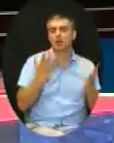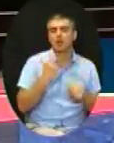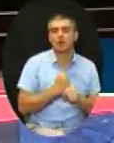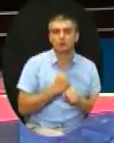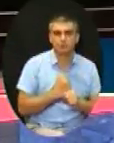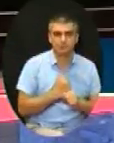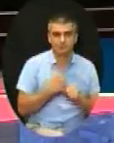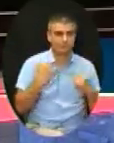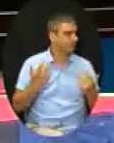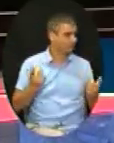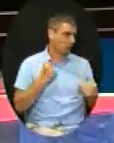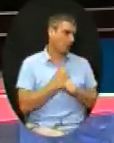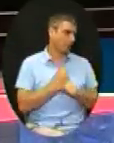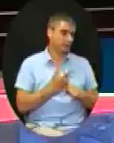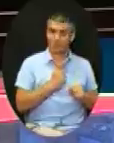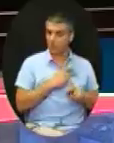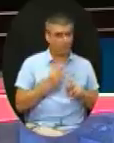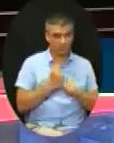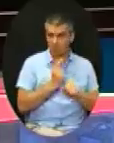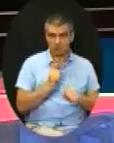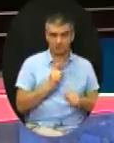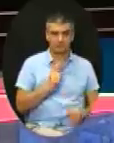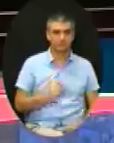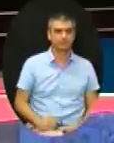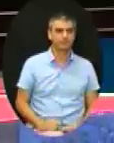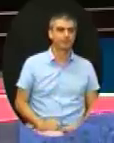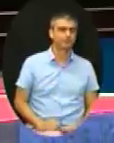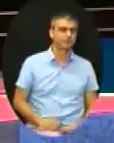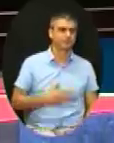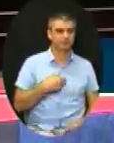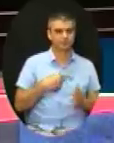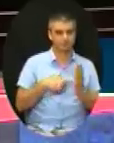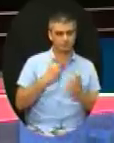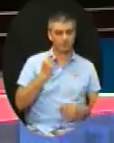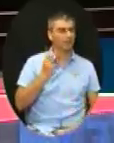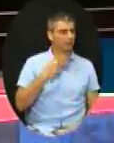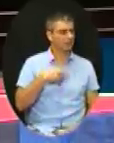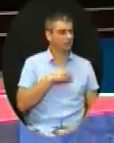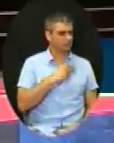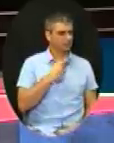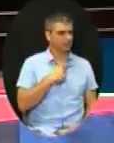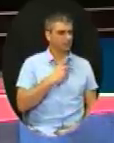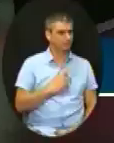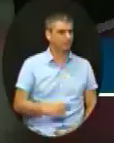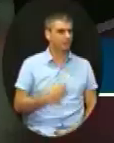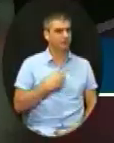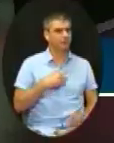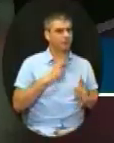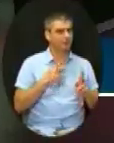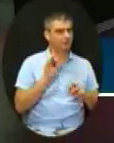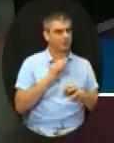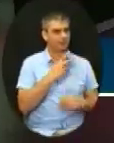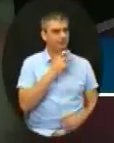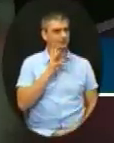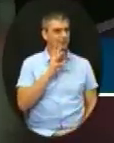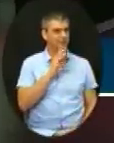נעשה. כרגע... זה לא נעשה. לא רק שלא זה נעשה. בפרקטיקה אני אתן זה דוגמה לא קטנה. רגע, אני רוצה... אני אפשר לך, אני עוד לא נפרד ממך. אני רוצה רק לאפשר בכל זאת